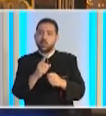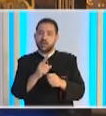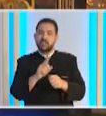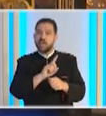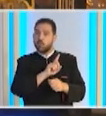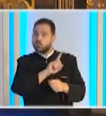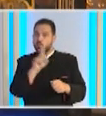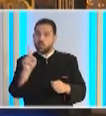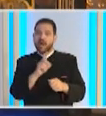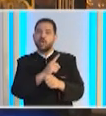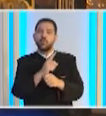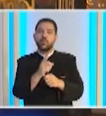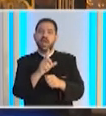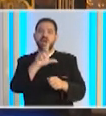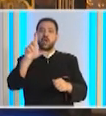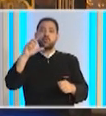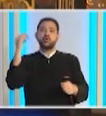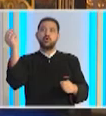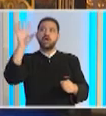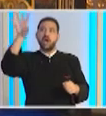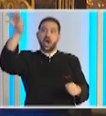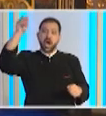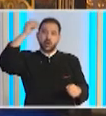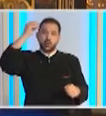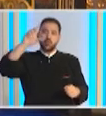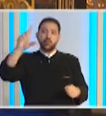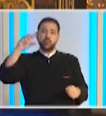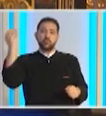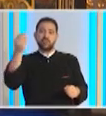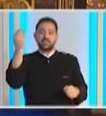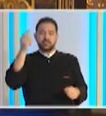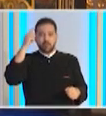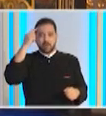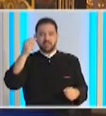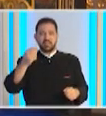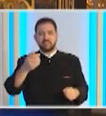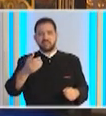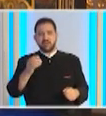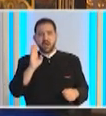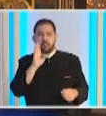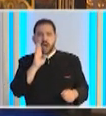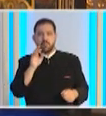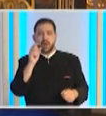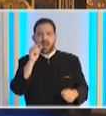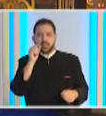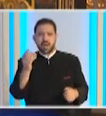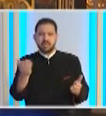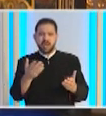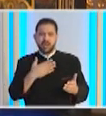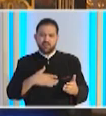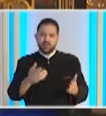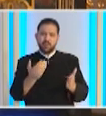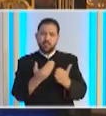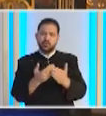De multe ori ne gândim noi împotriva voinței noastre sau stau și mă gândesc la părinții care își doresc pentru copiii lor o